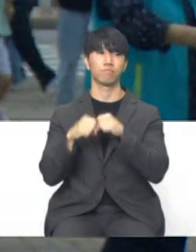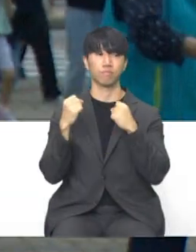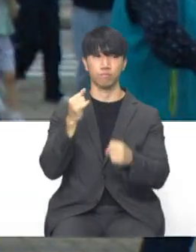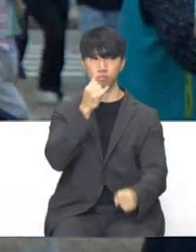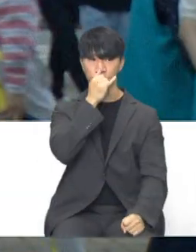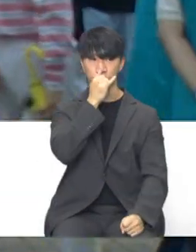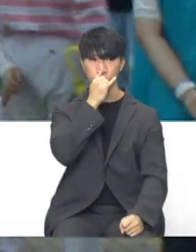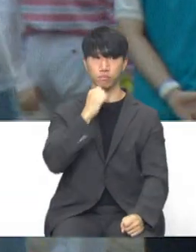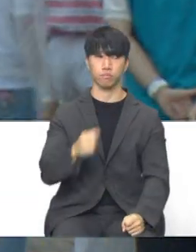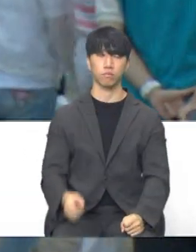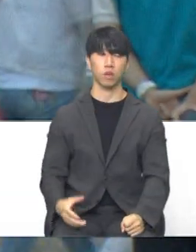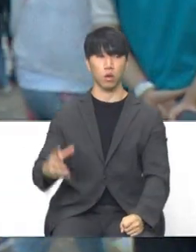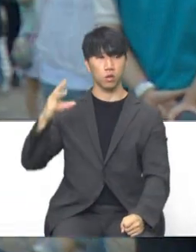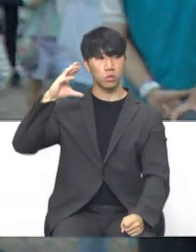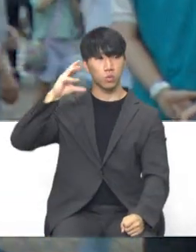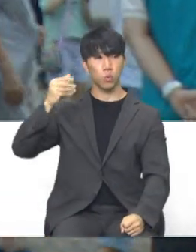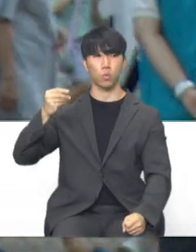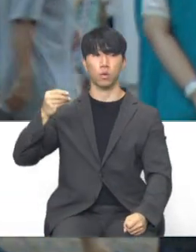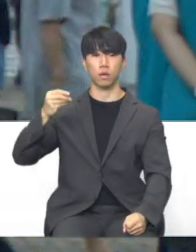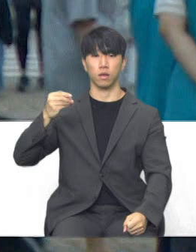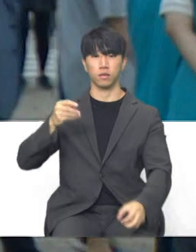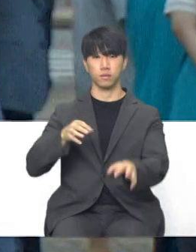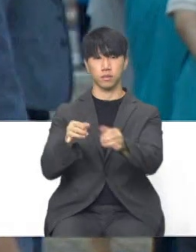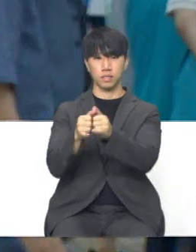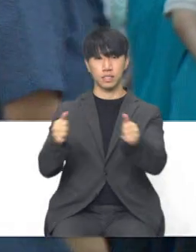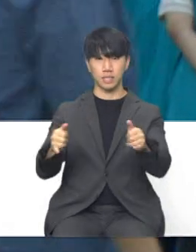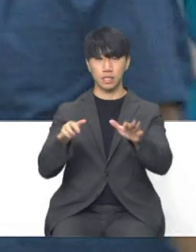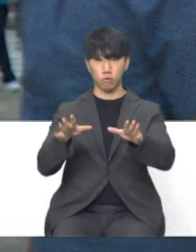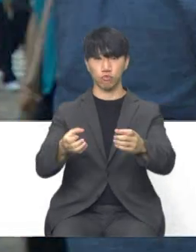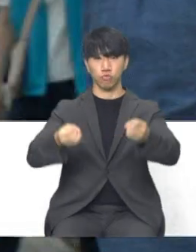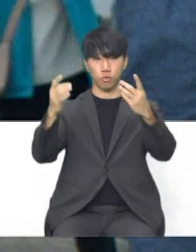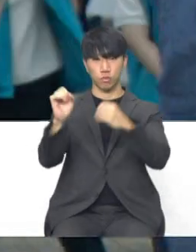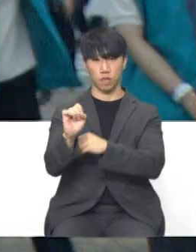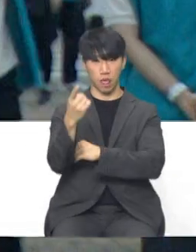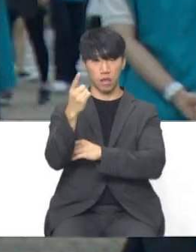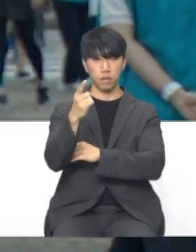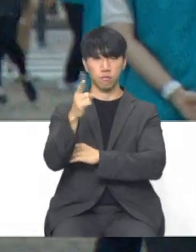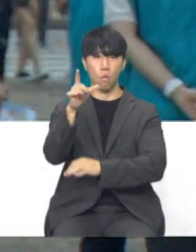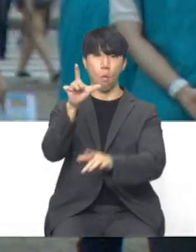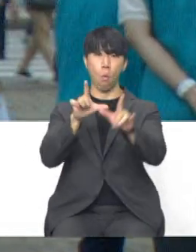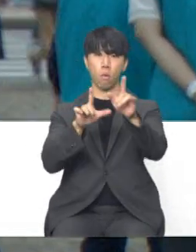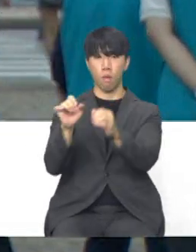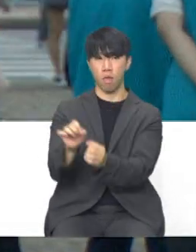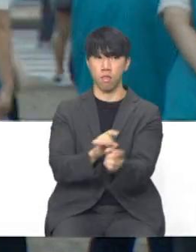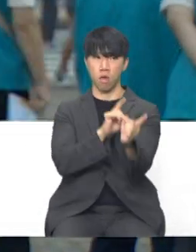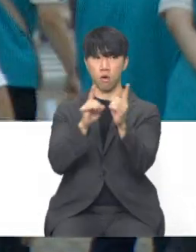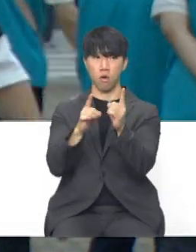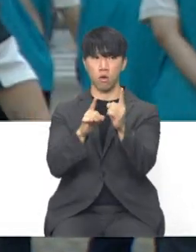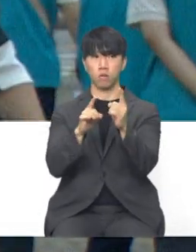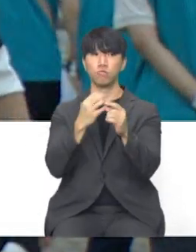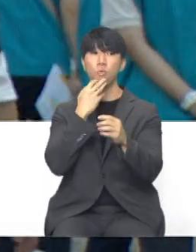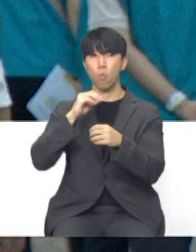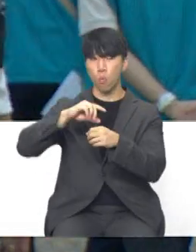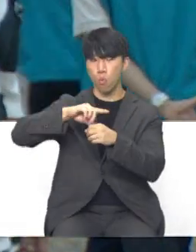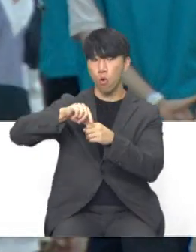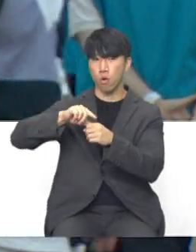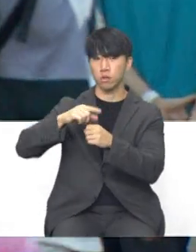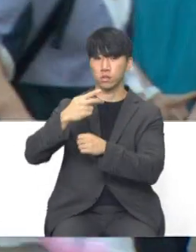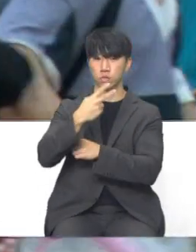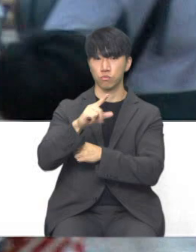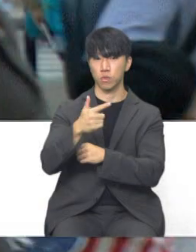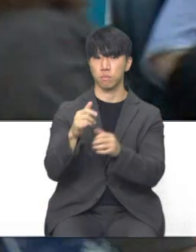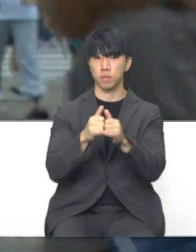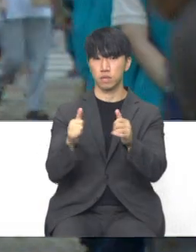소래 상인들이 이번 축제를 계기로 해서 다시 소래의 이미지를 높여서 정말 수도권 2,600만 시민들이 즐겨 찾는